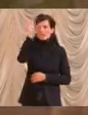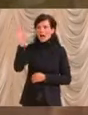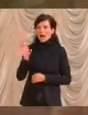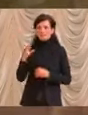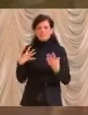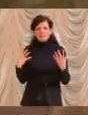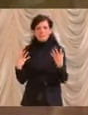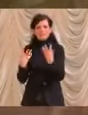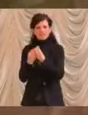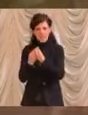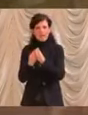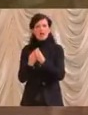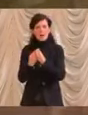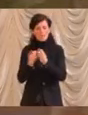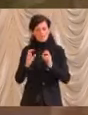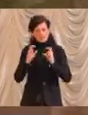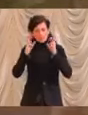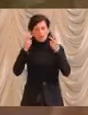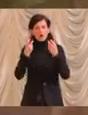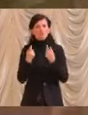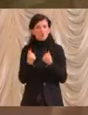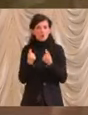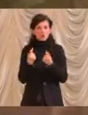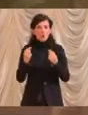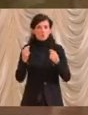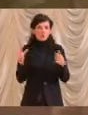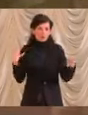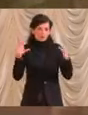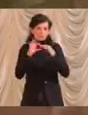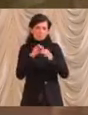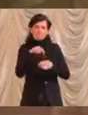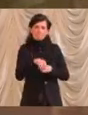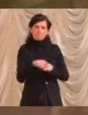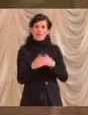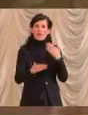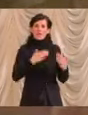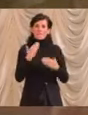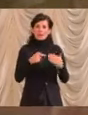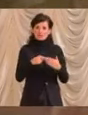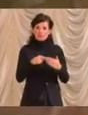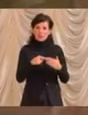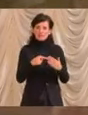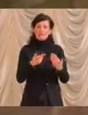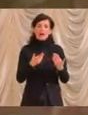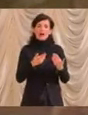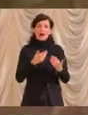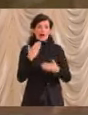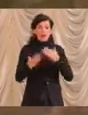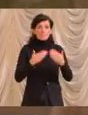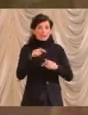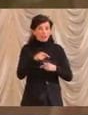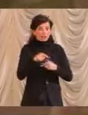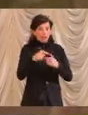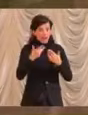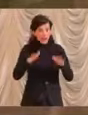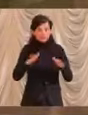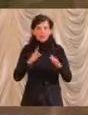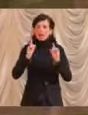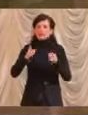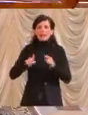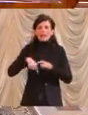sforzo straordinario economico collegato a questa emergenza, e deve poi ripartire. Questa emergenza non è solo